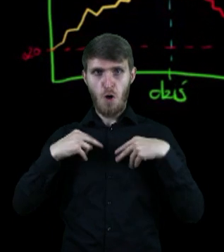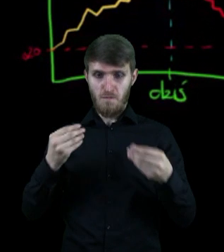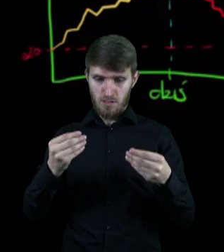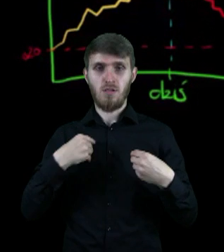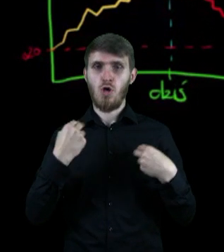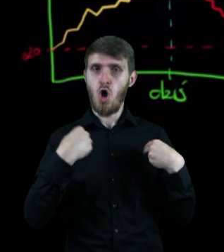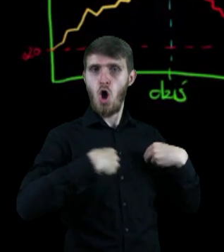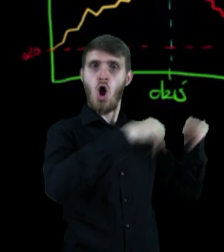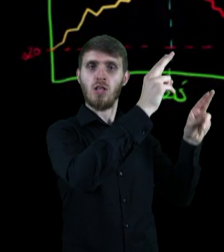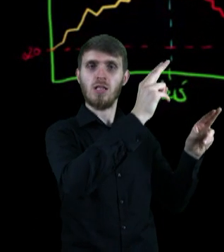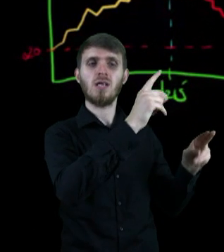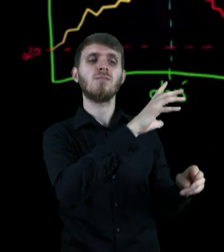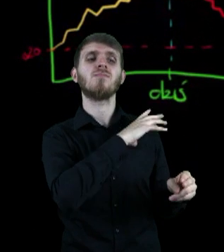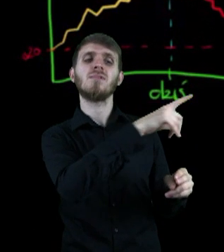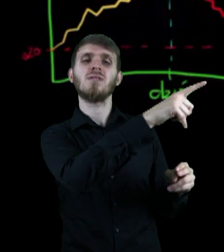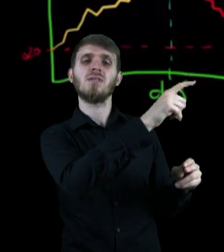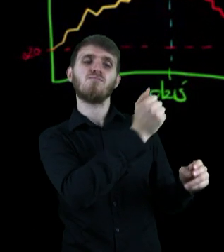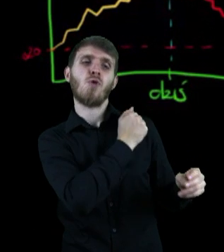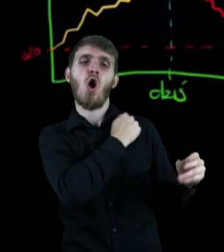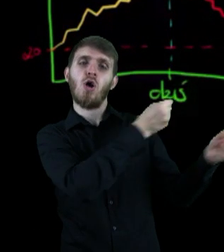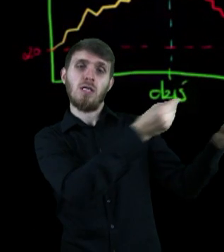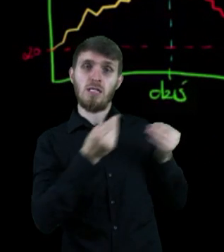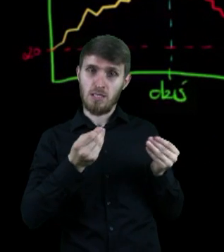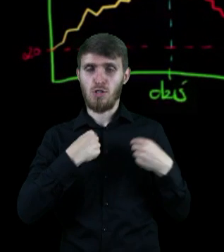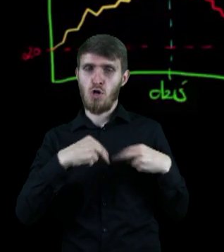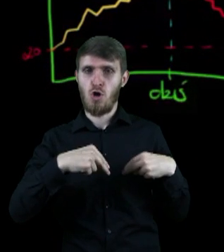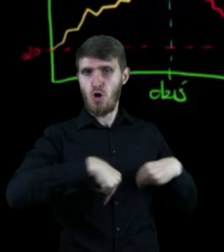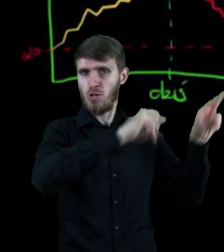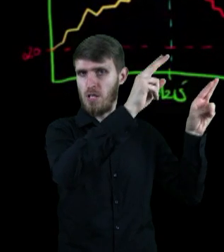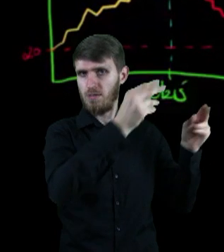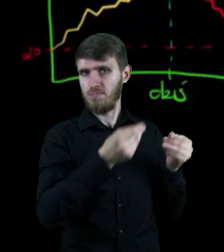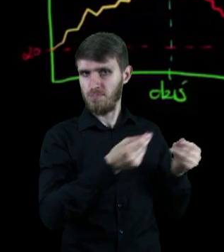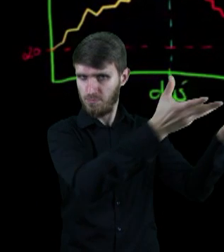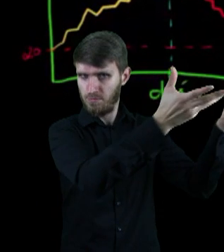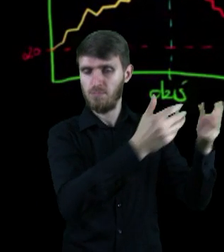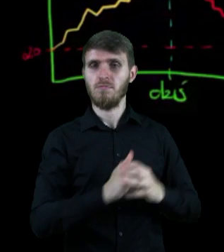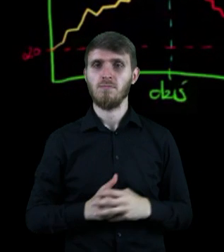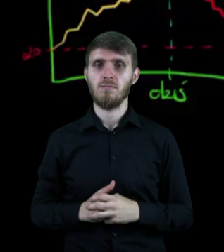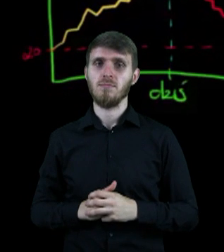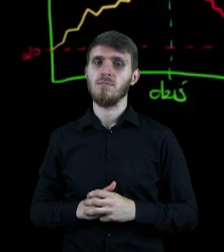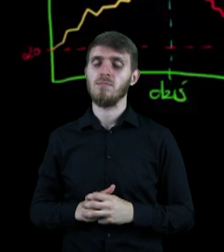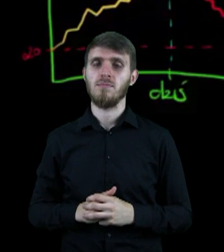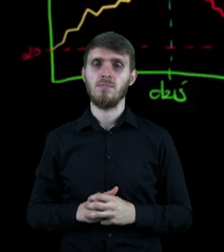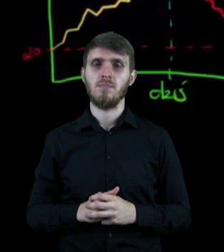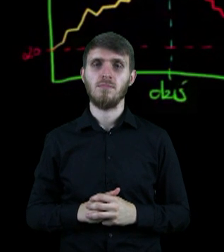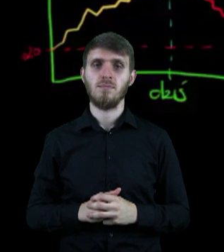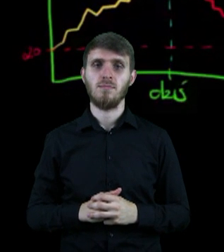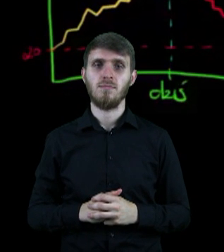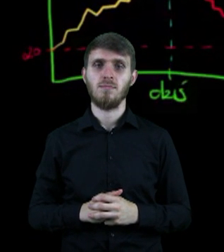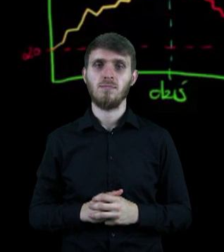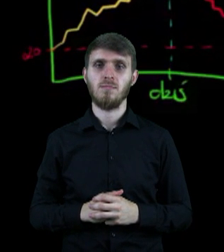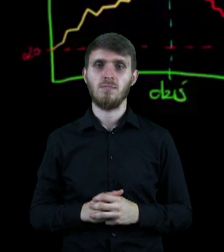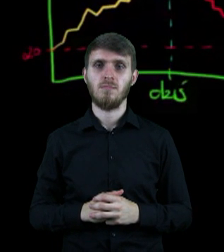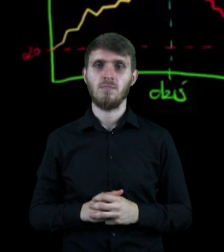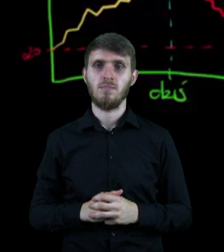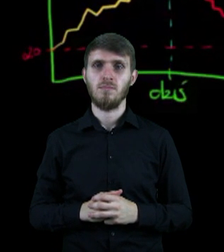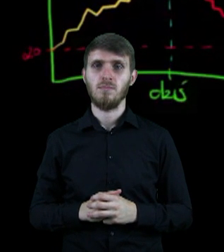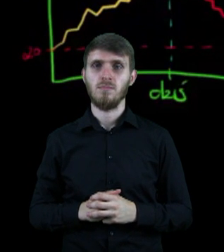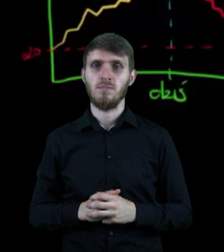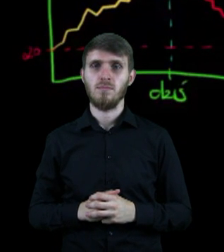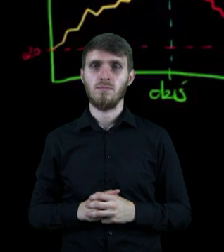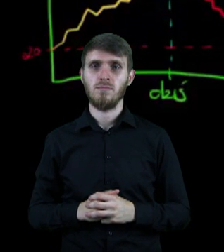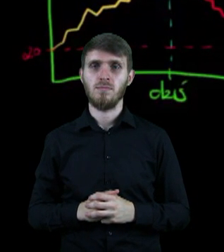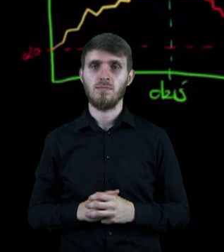cenie 20 zł. I tą akcję, którą teraz